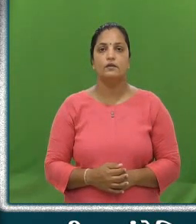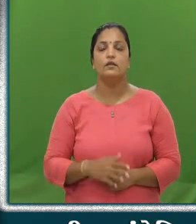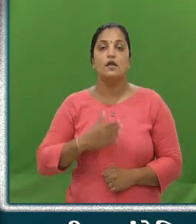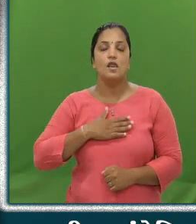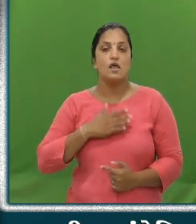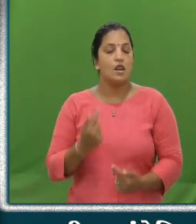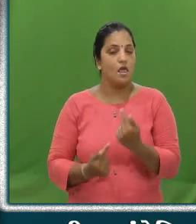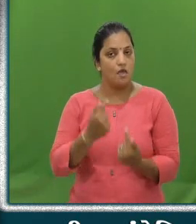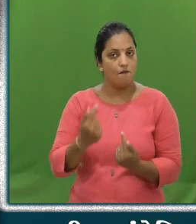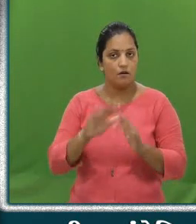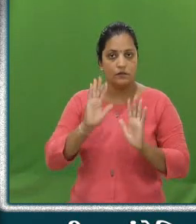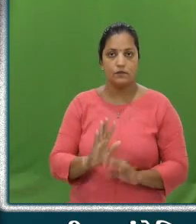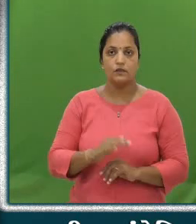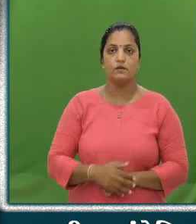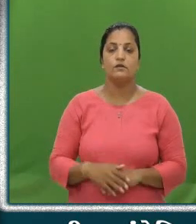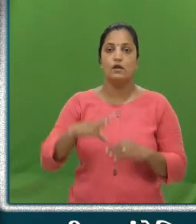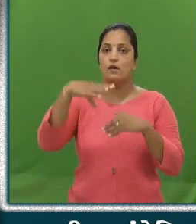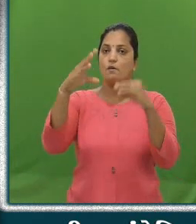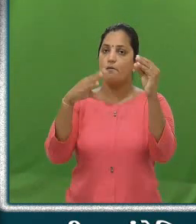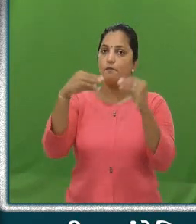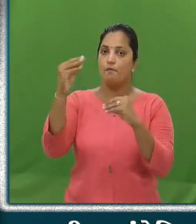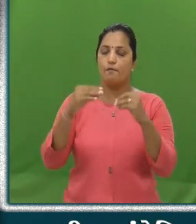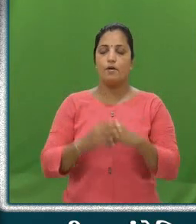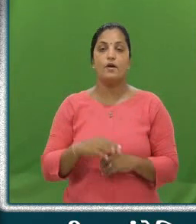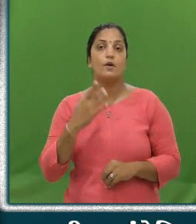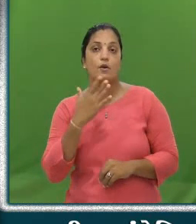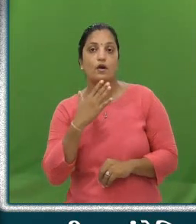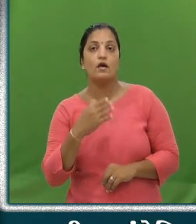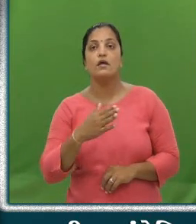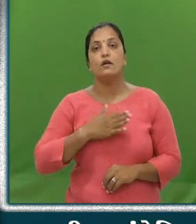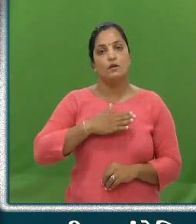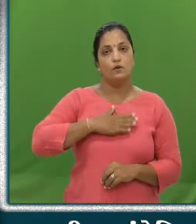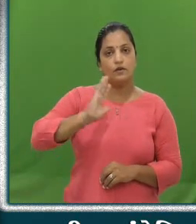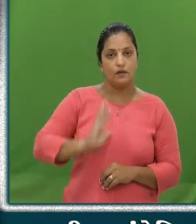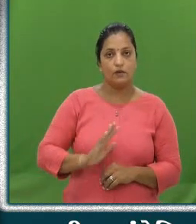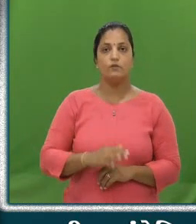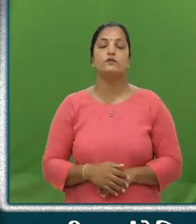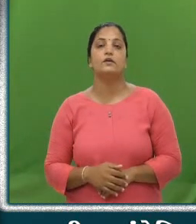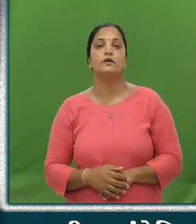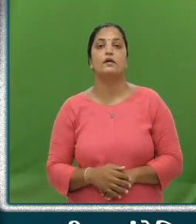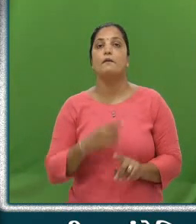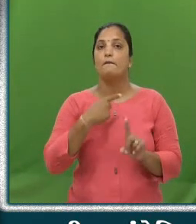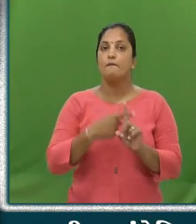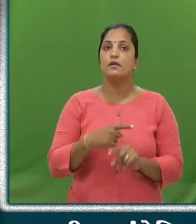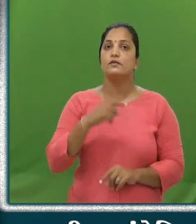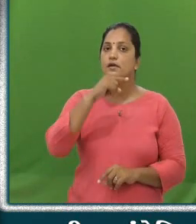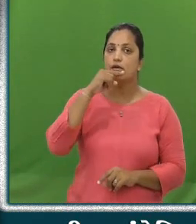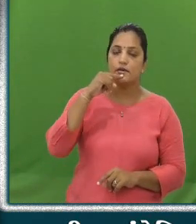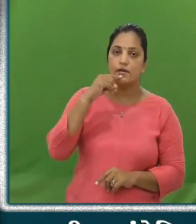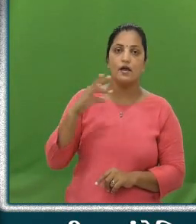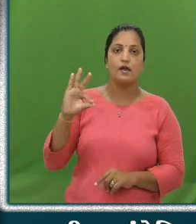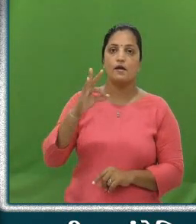લીલી વનસ્પતિ જે હોય છે એના પર્ણોનો રંગ કેવો છે, એના પર્ણોનો રંગ લીલો હોય છે, લાલ